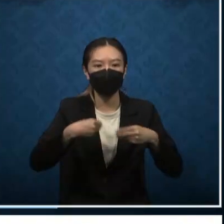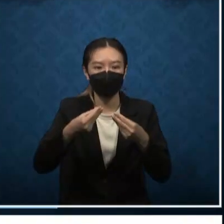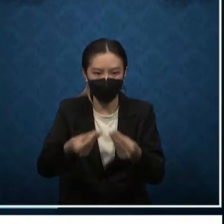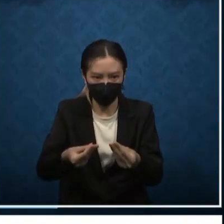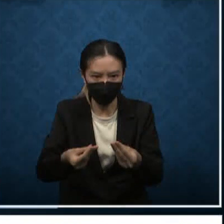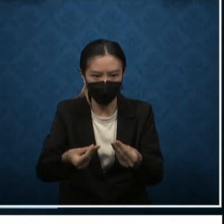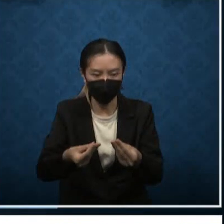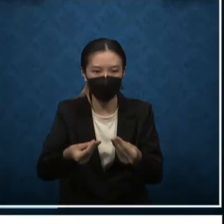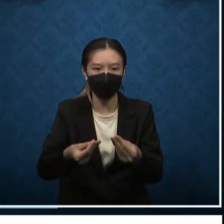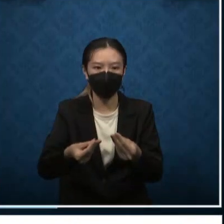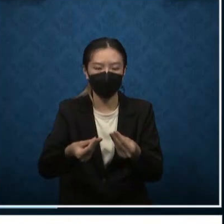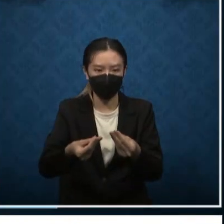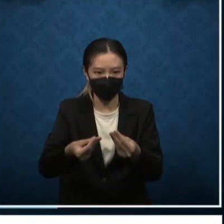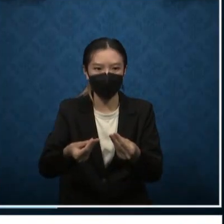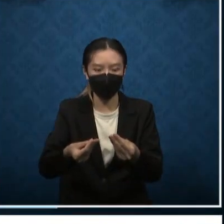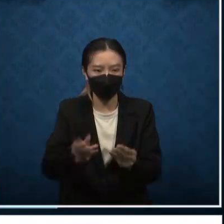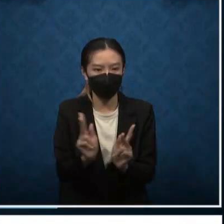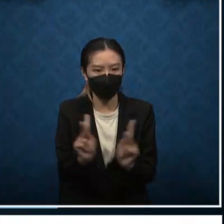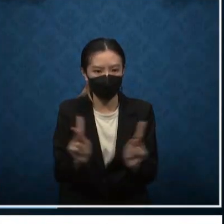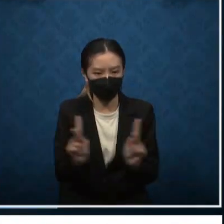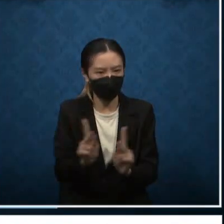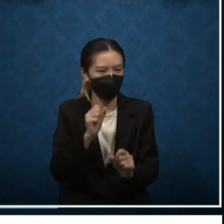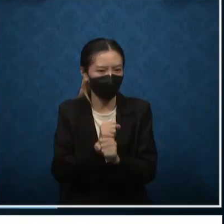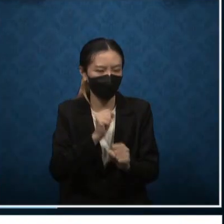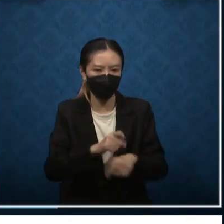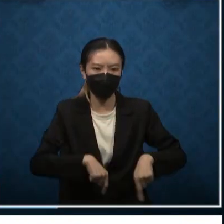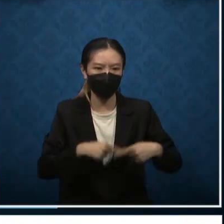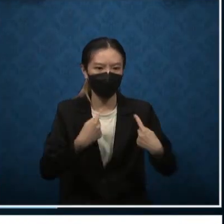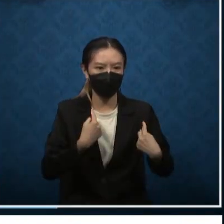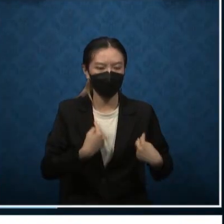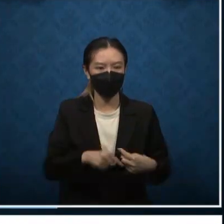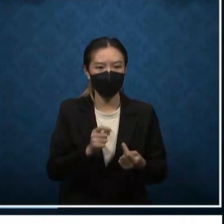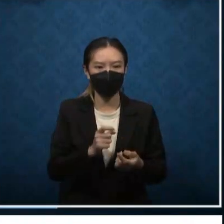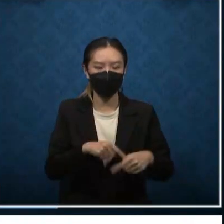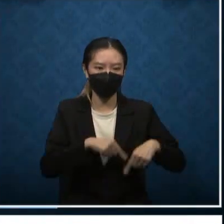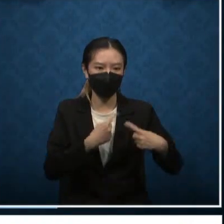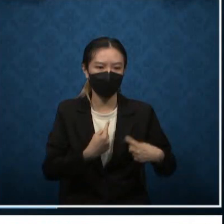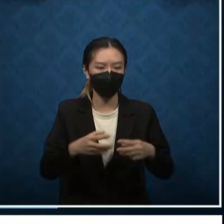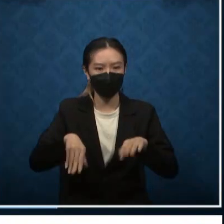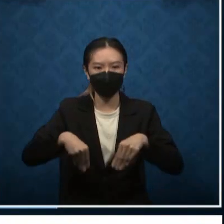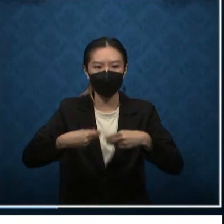คำ welding สอสอป.ะตอได้ calendar ที่วาทําี